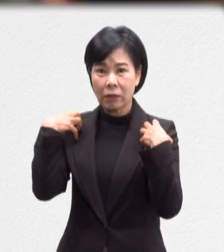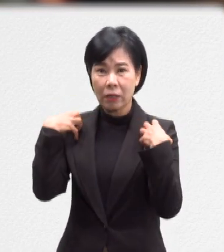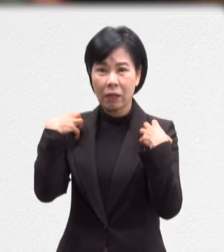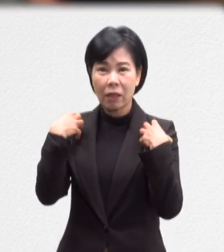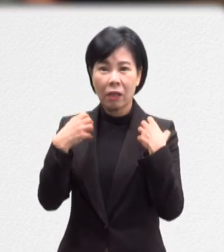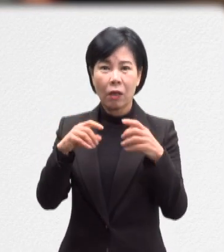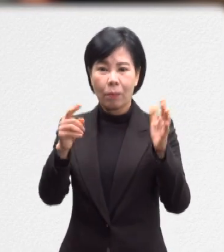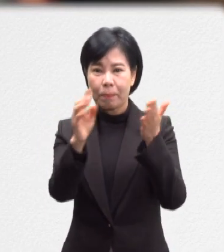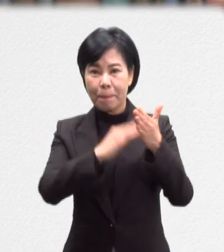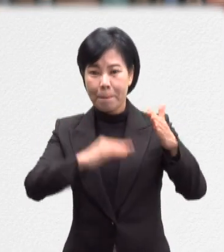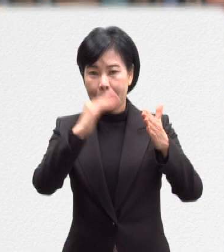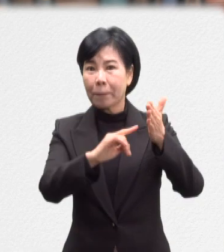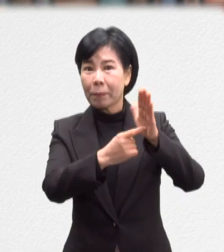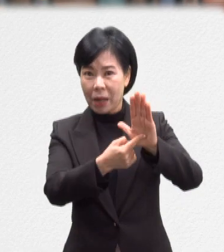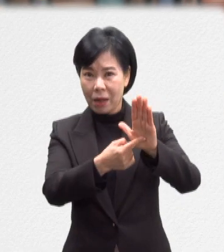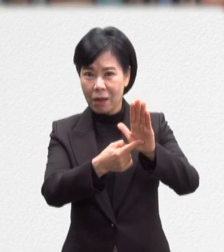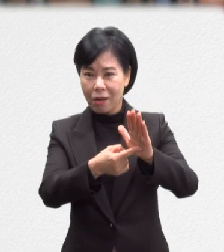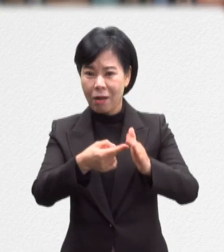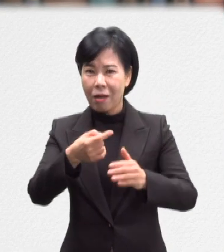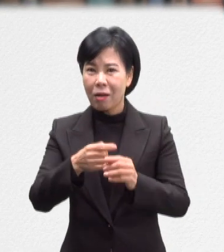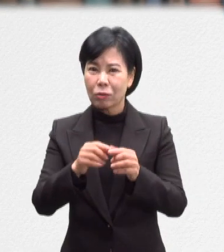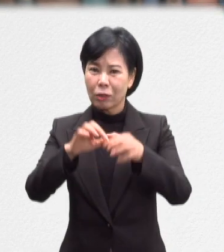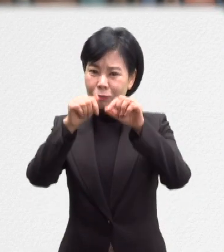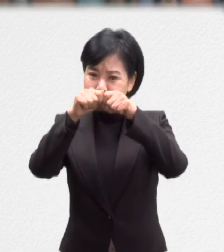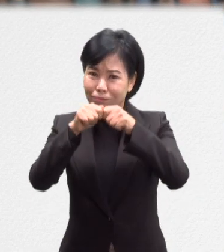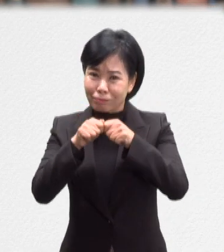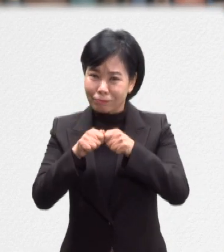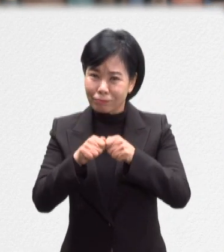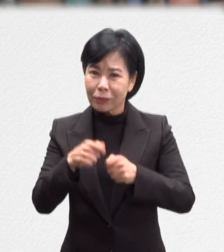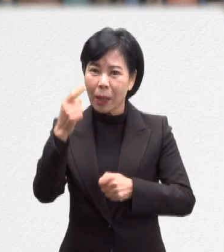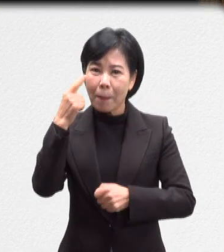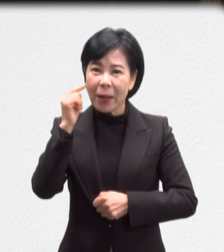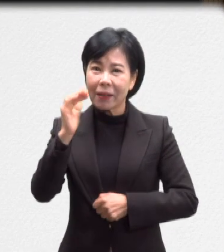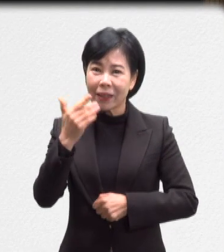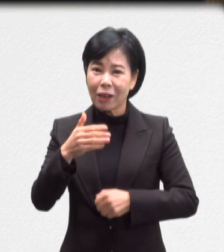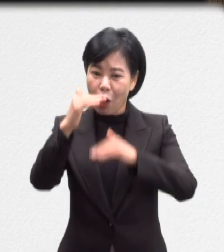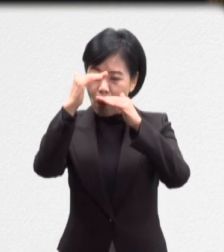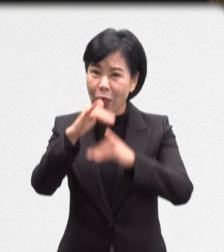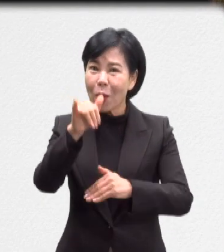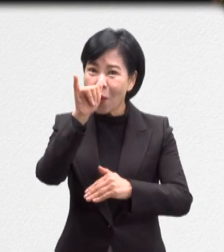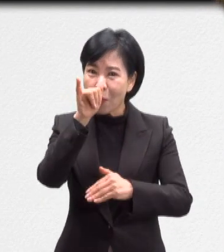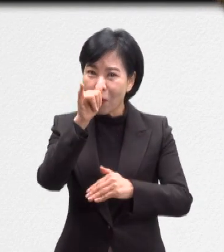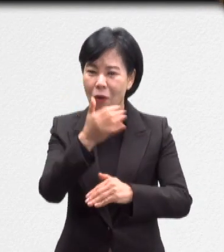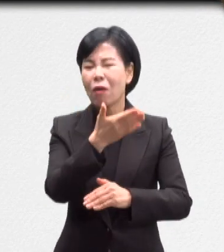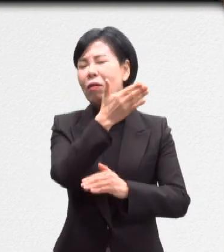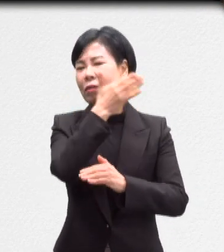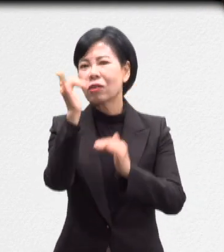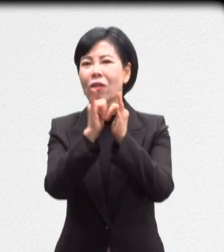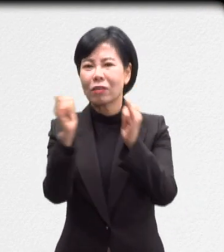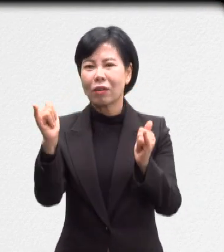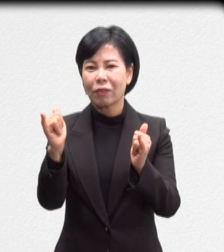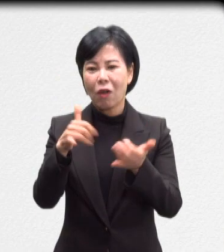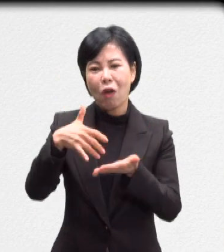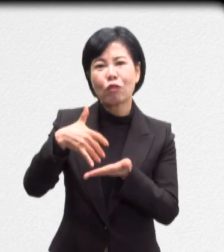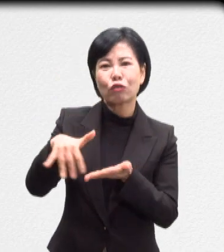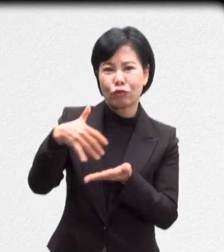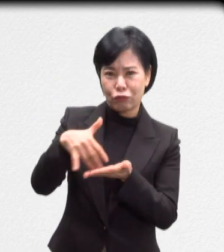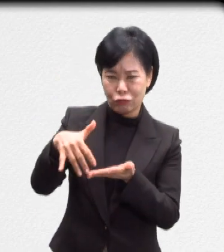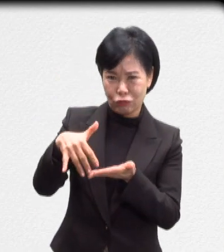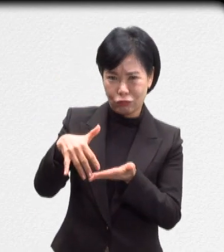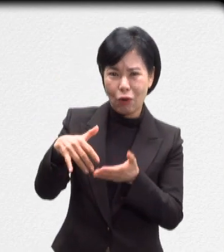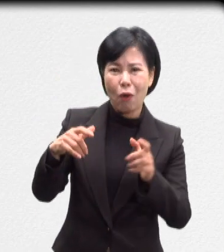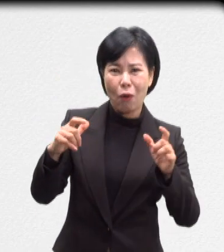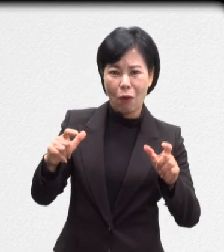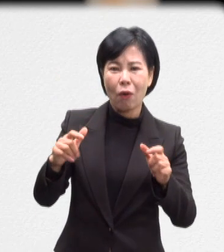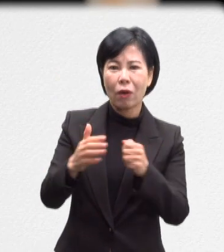청년통계를 공표했는데요. 가장 유의깊게 살펴야 될 부분은 어떤 부분이 있었나요? 청년 인구입니다. 지금 16만 8천 명 정도로